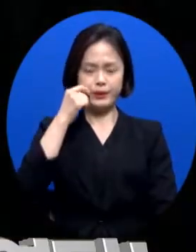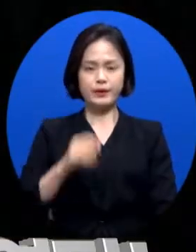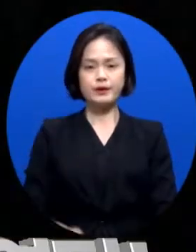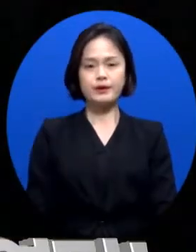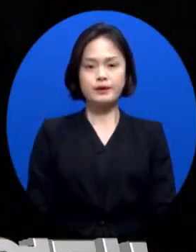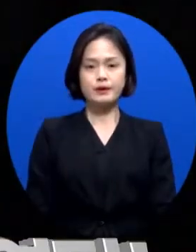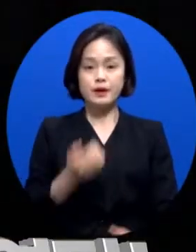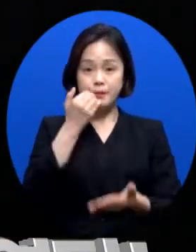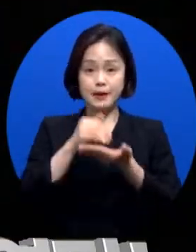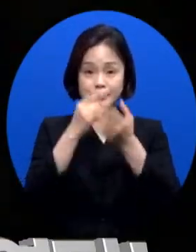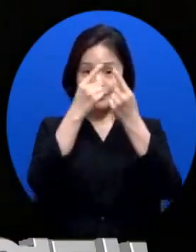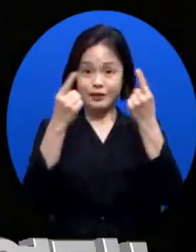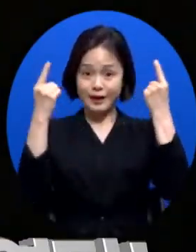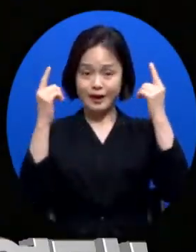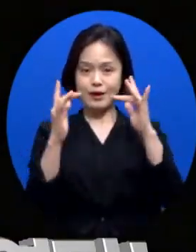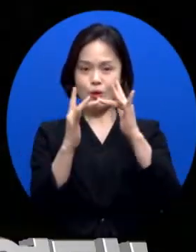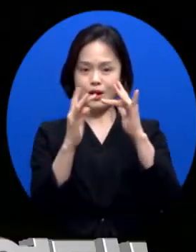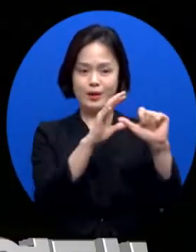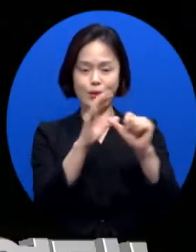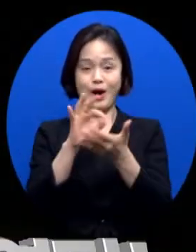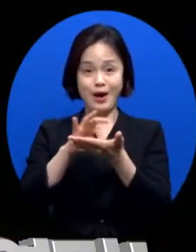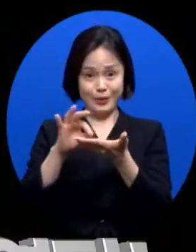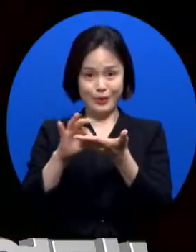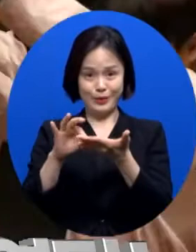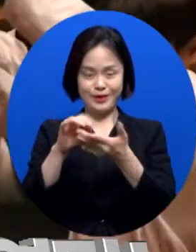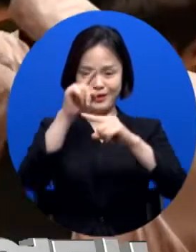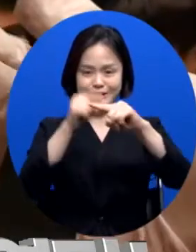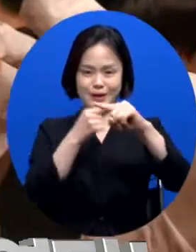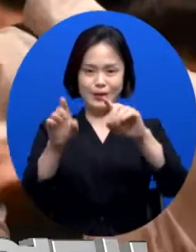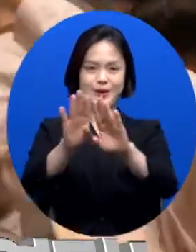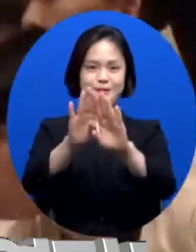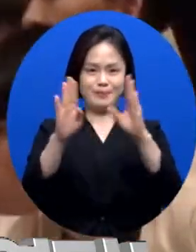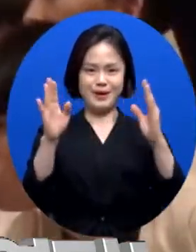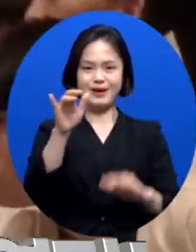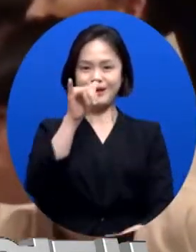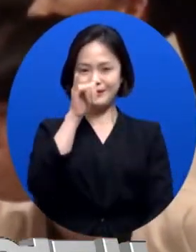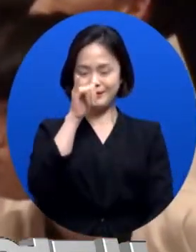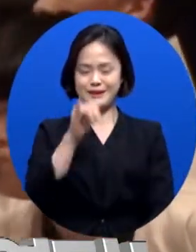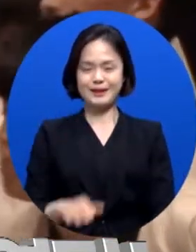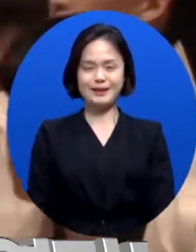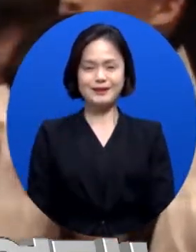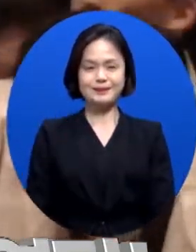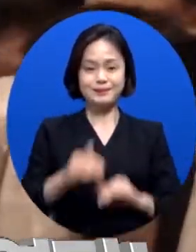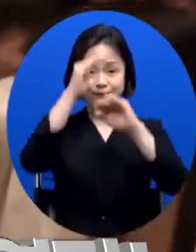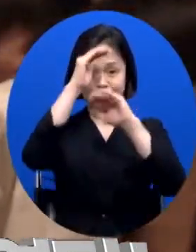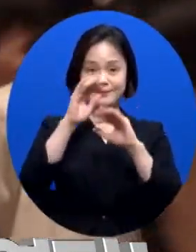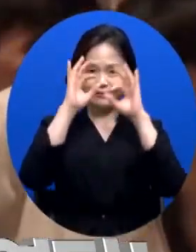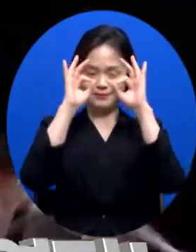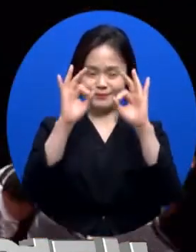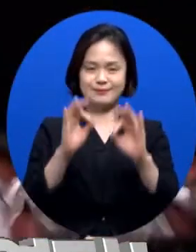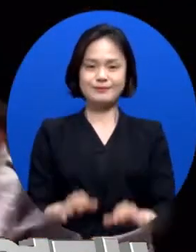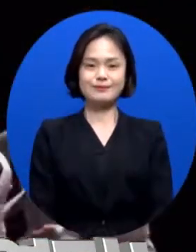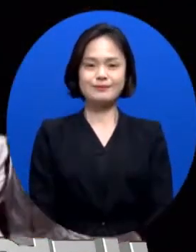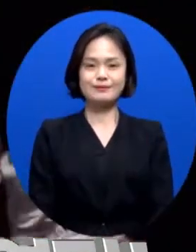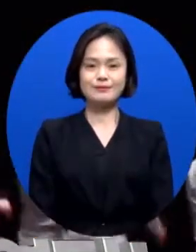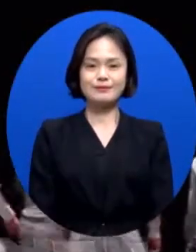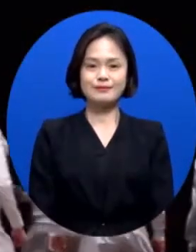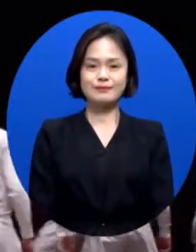않았는데요. 백석대학교가 온라인 환경을 활용해 국제 온라인 태권도 대회를 개최했다고 합니다. 잠시 후에